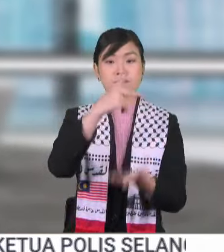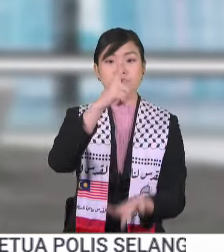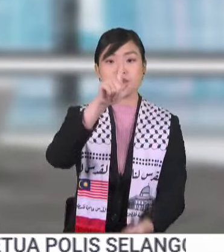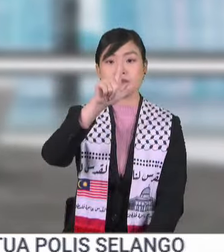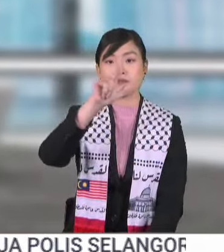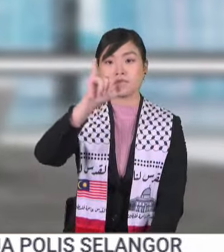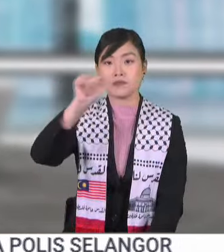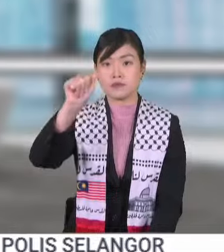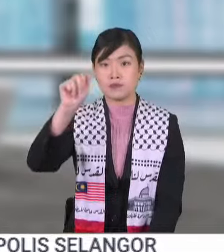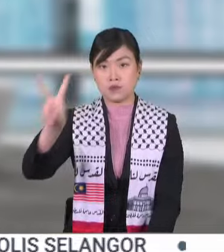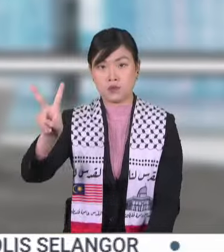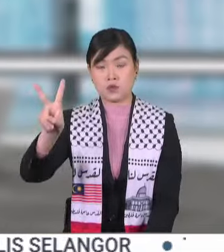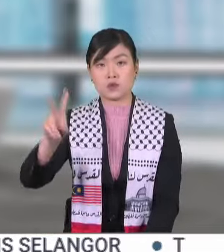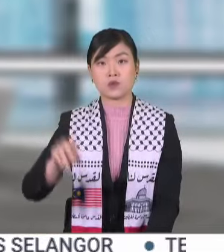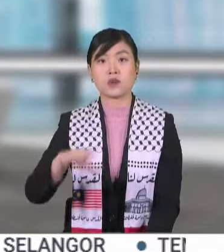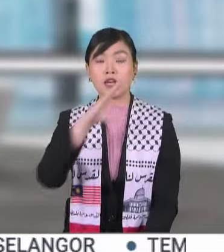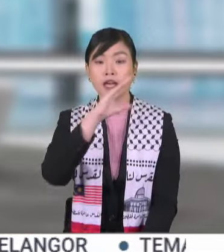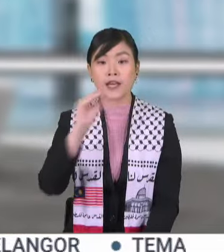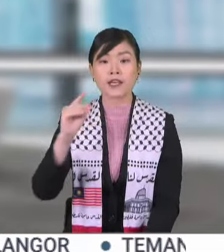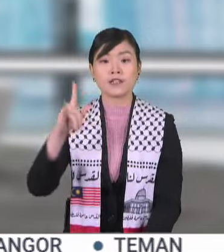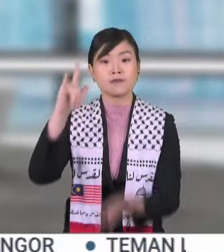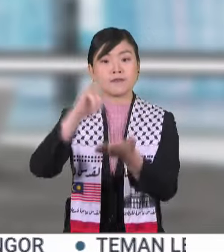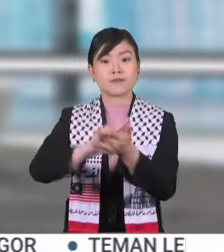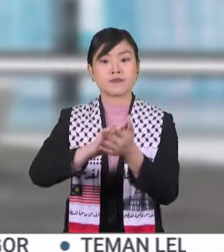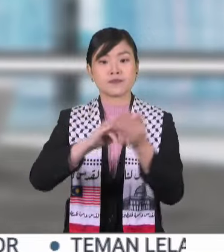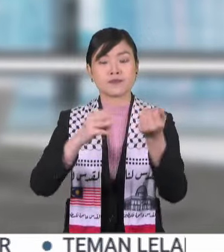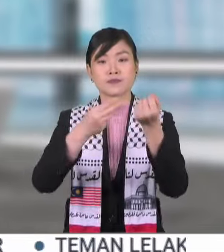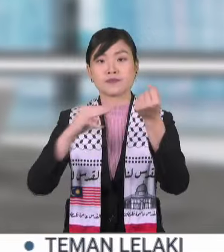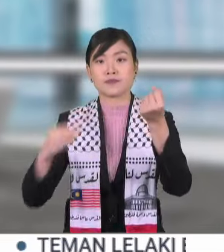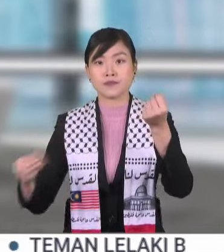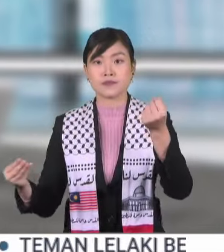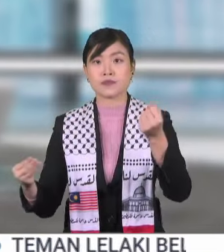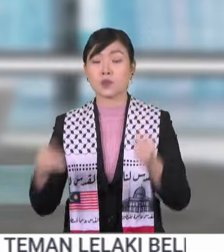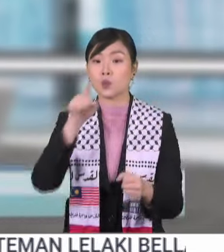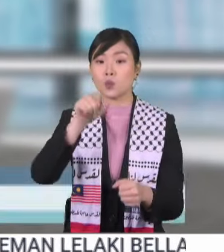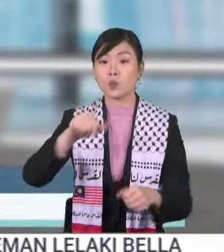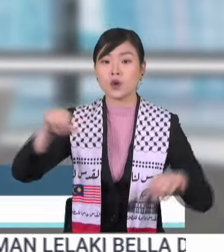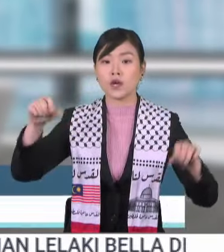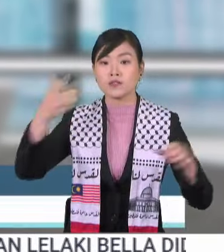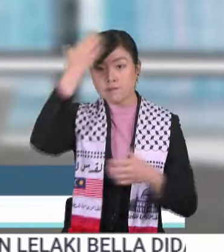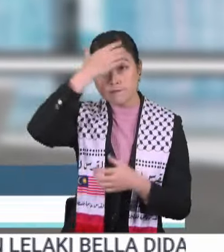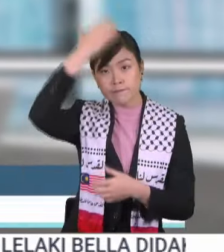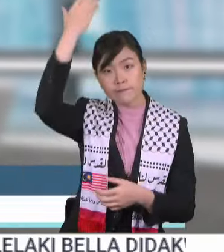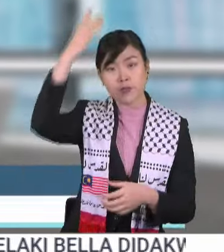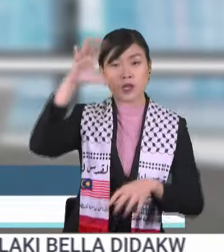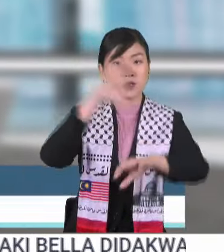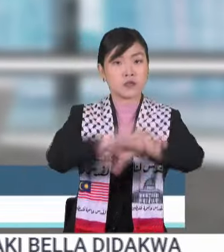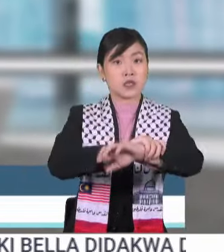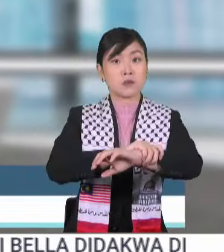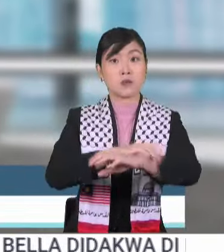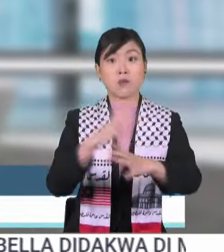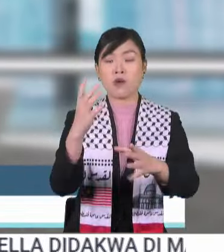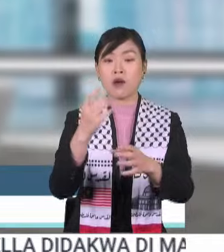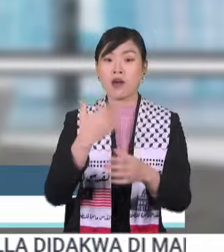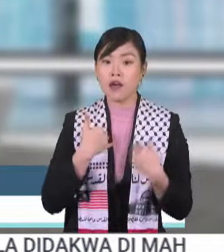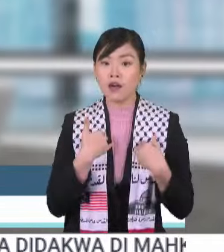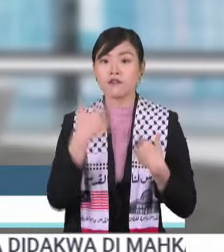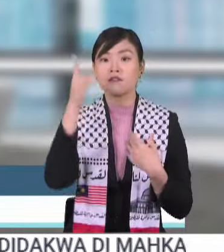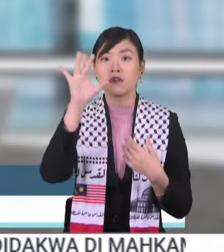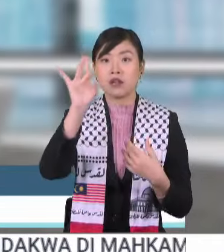2 dan lapangan terbang Miri Sarawak Ahad lalu seorang tukang masak ditahan bersama 8 kg dadah jenis saabu